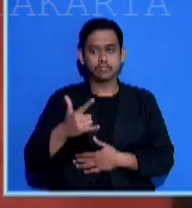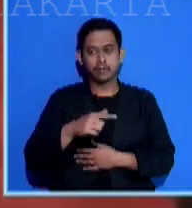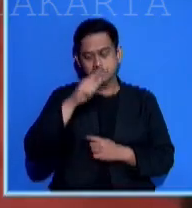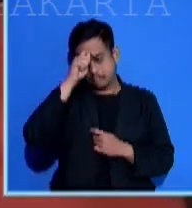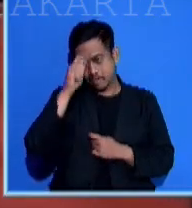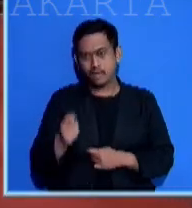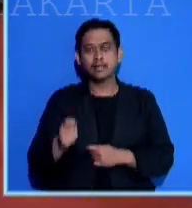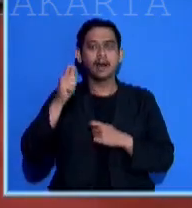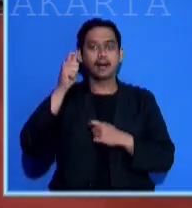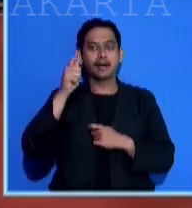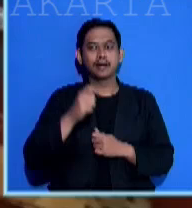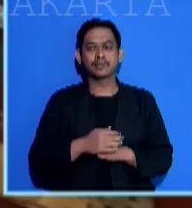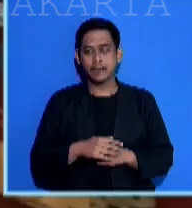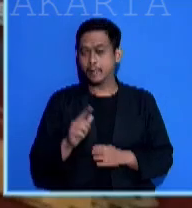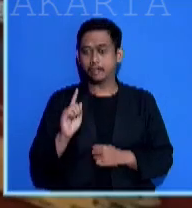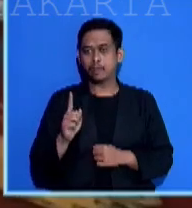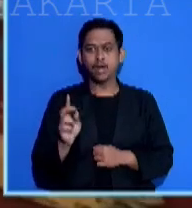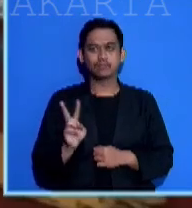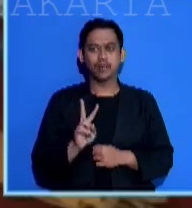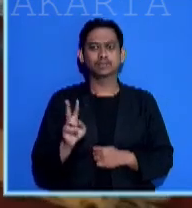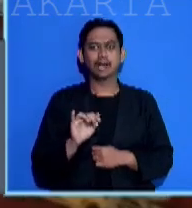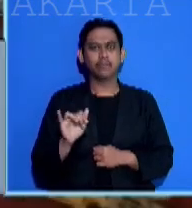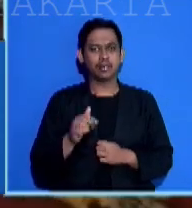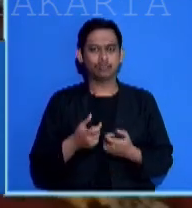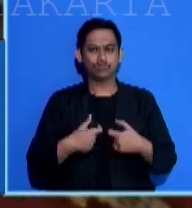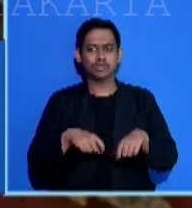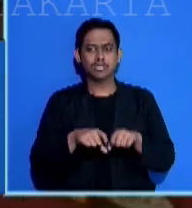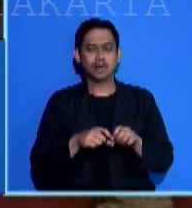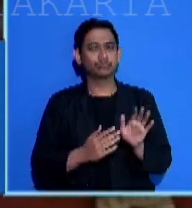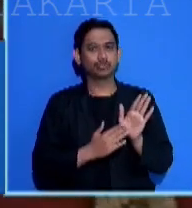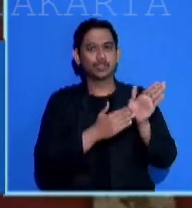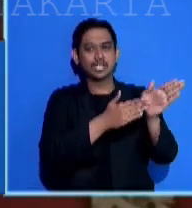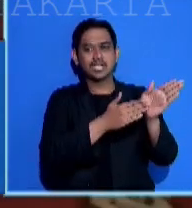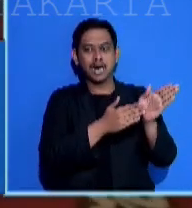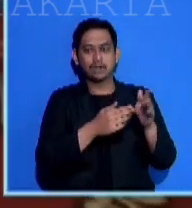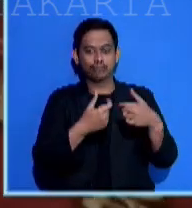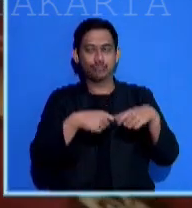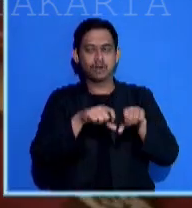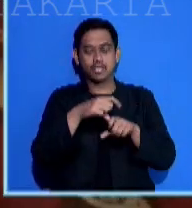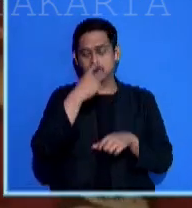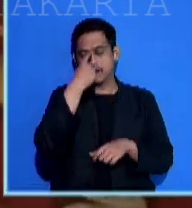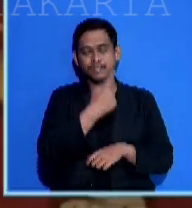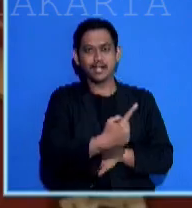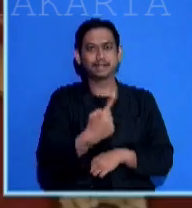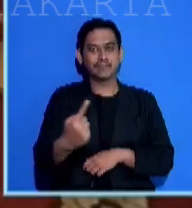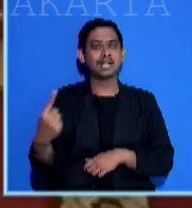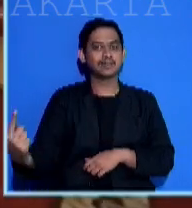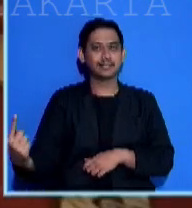dan menghormati karena keduanya tetap dilakukan sesuai syariat dan pandangannya masing-masing.